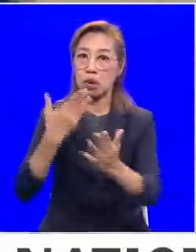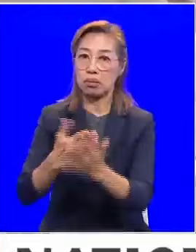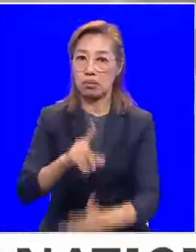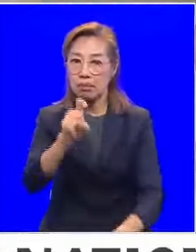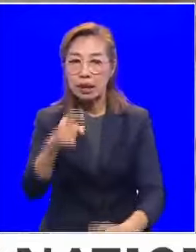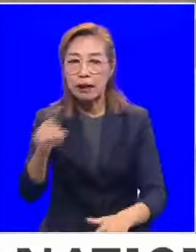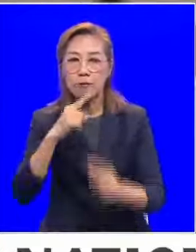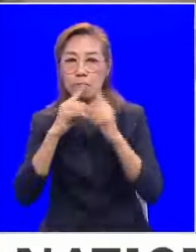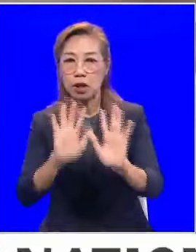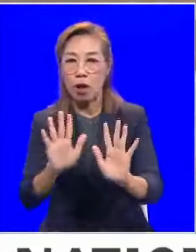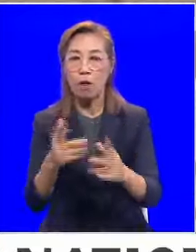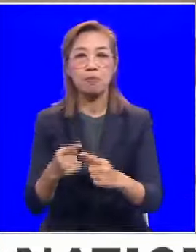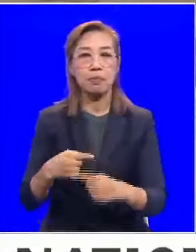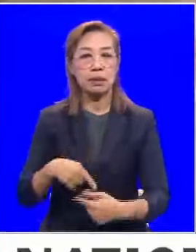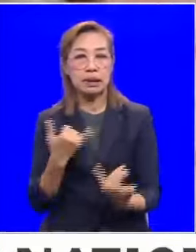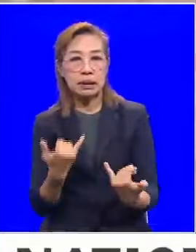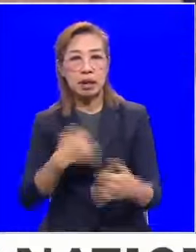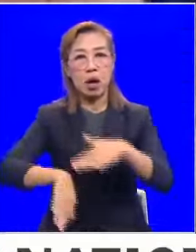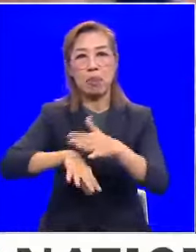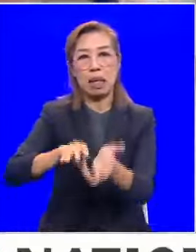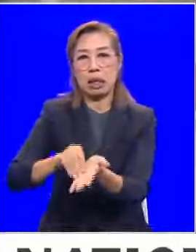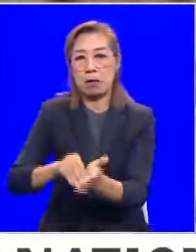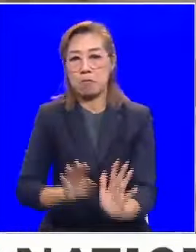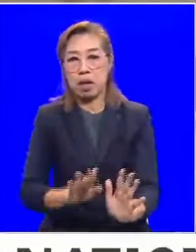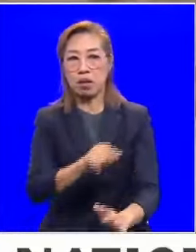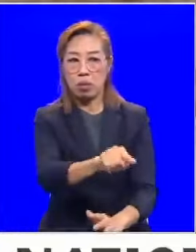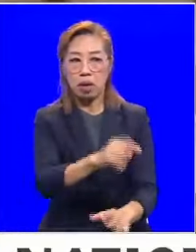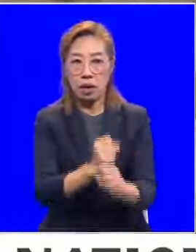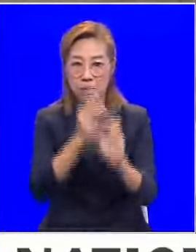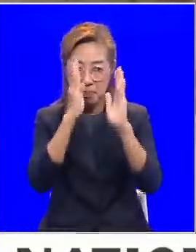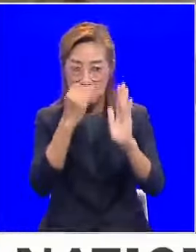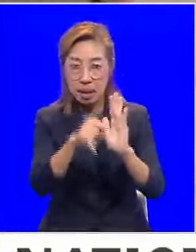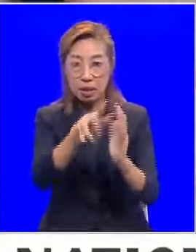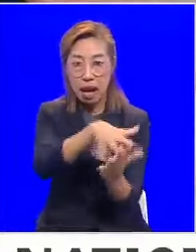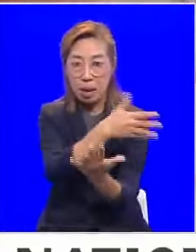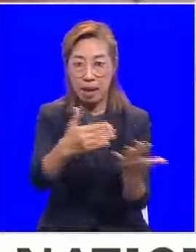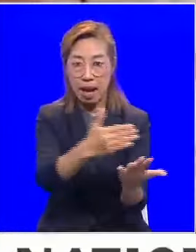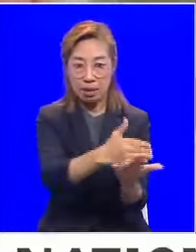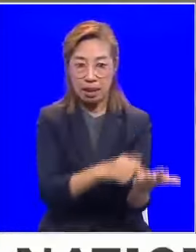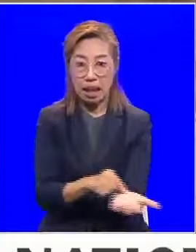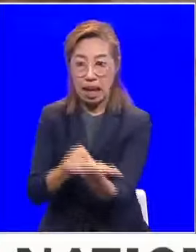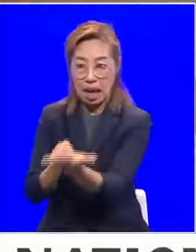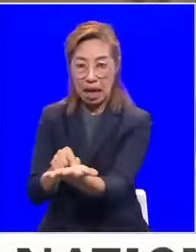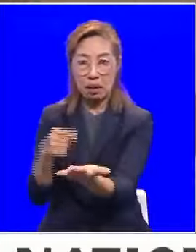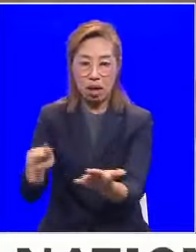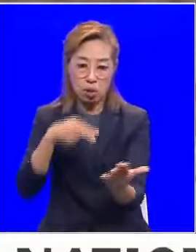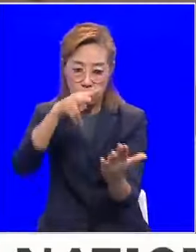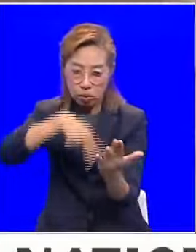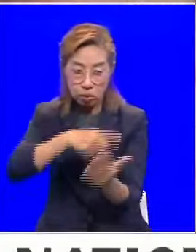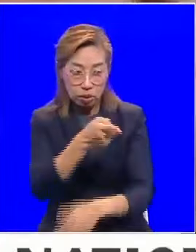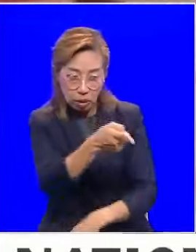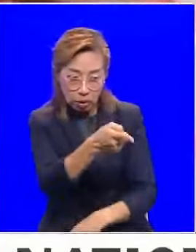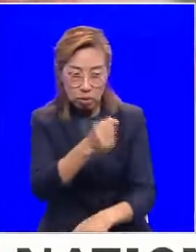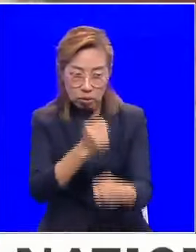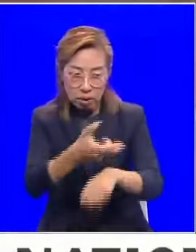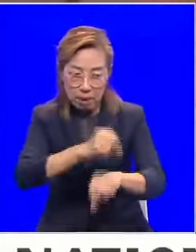ใช้หลักฐานไปหลอกลวงประชาชนถ้าตั้งใจจะทำผิดจากแผนที่เขียนมาให้เขาแล้วก็ไปอ้างเนี่ยนะครับแต่พอปี 63